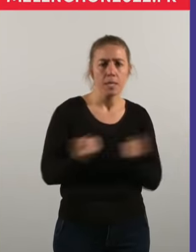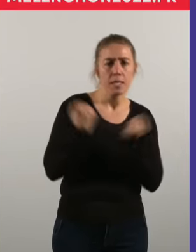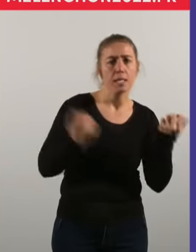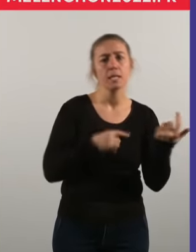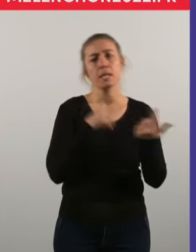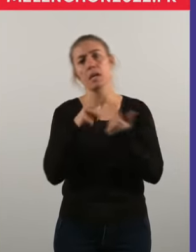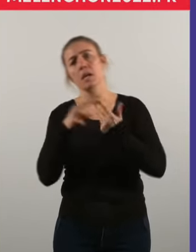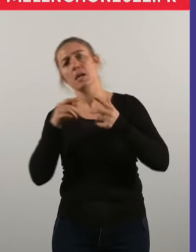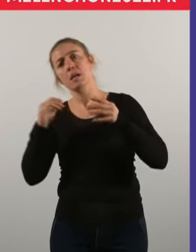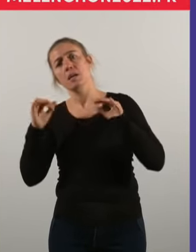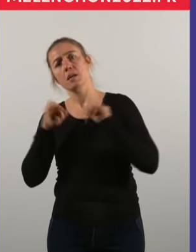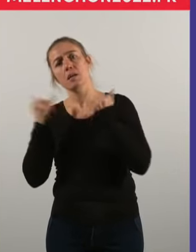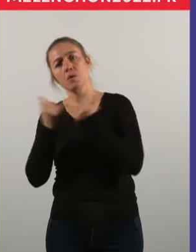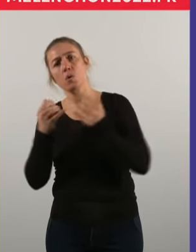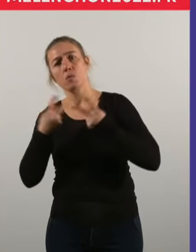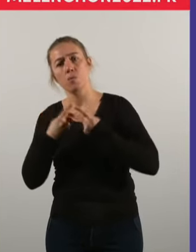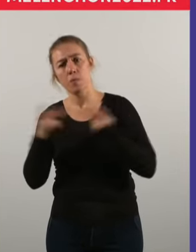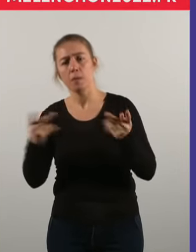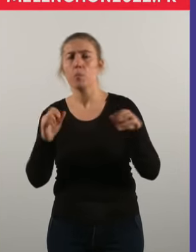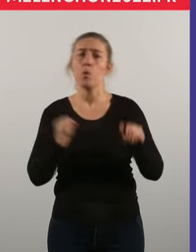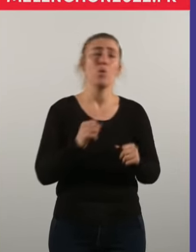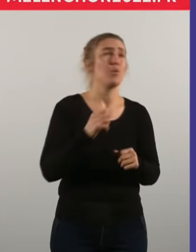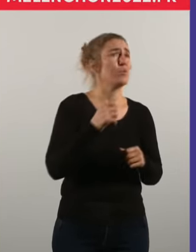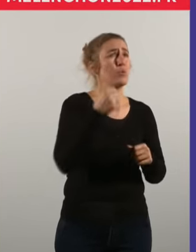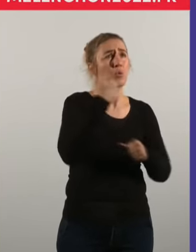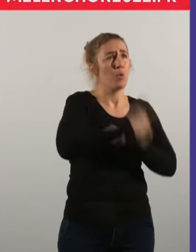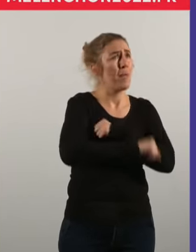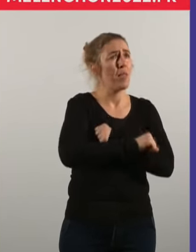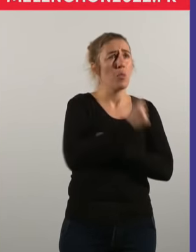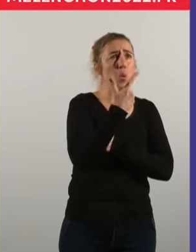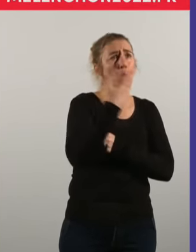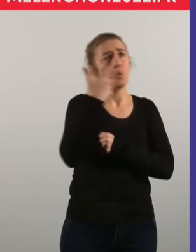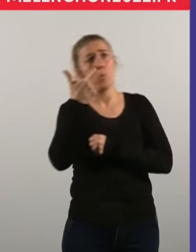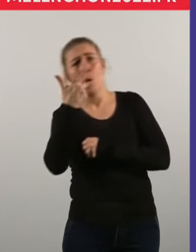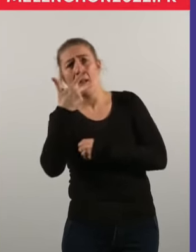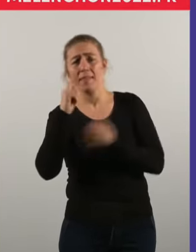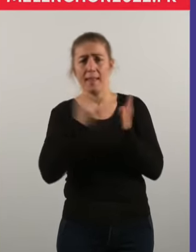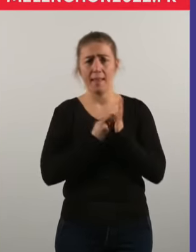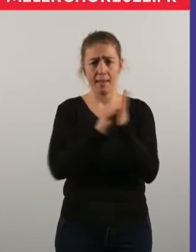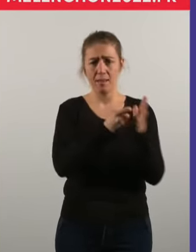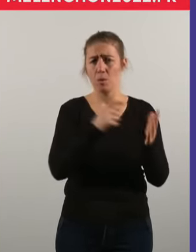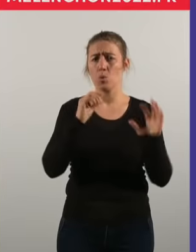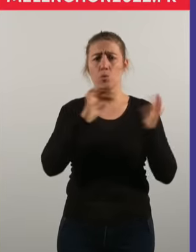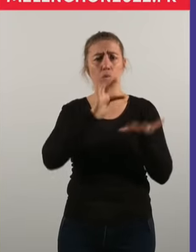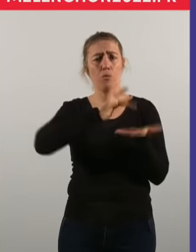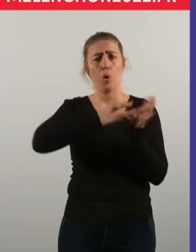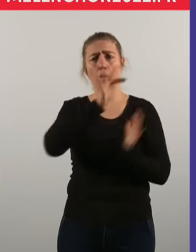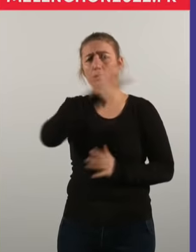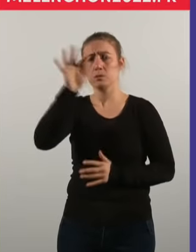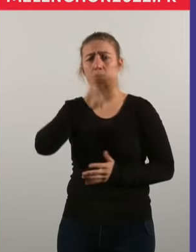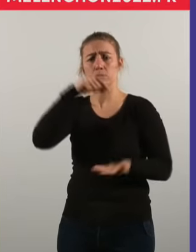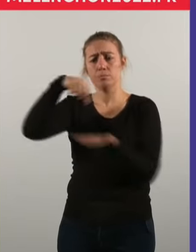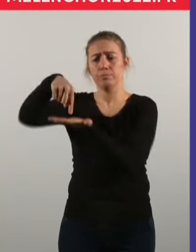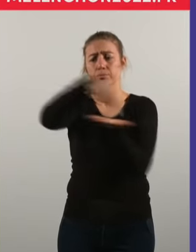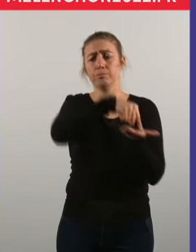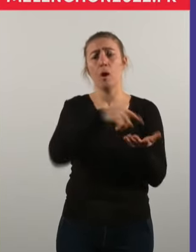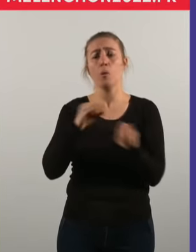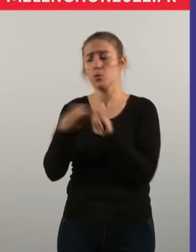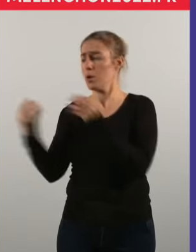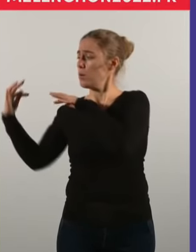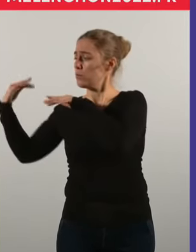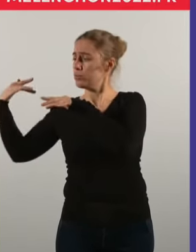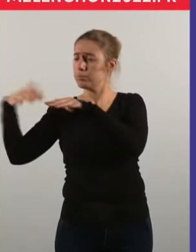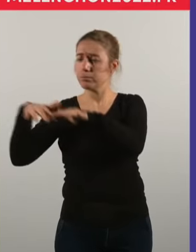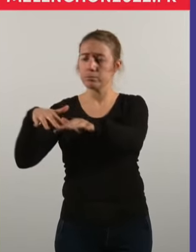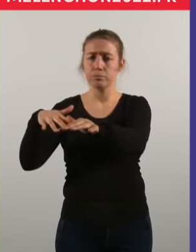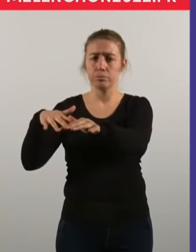semaine, parfois 3, qui ont lieu dans tout le pays. On est assez content parce qu'il y a pas mal de monde qui vient, en tout cas un nombre supérieur à ce